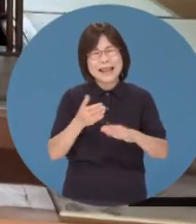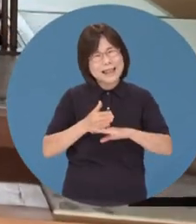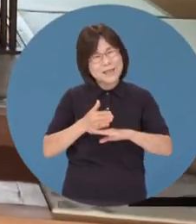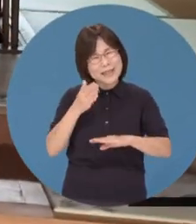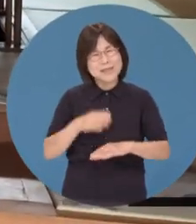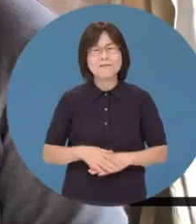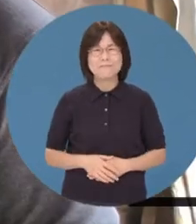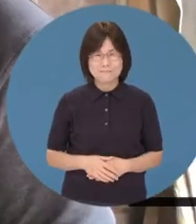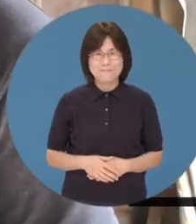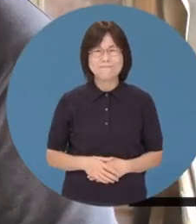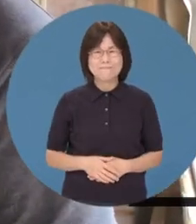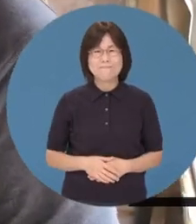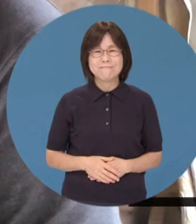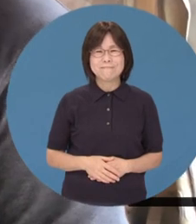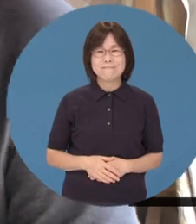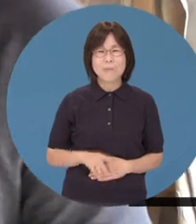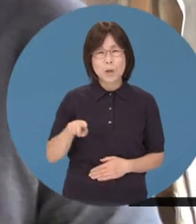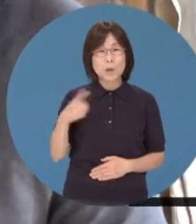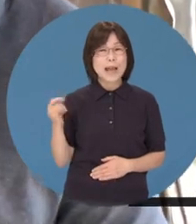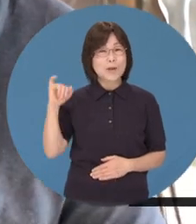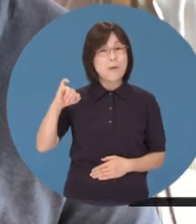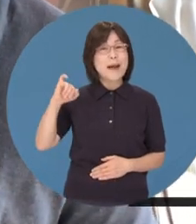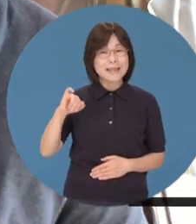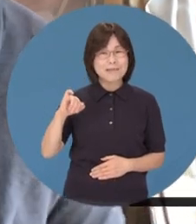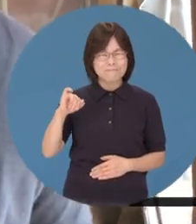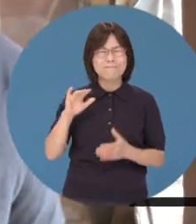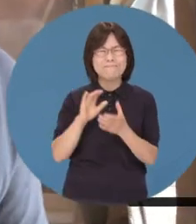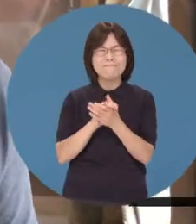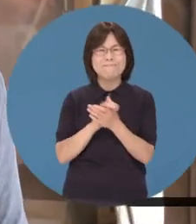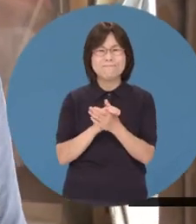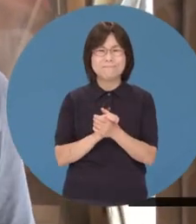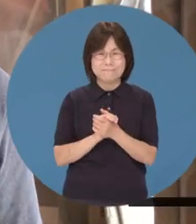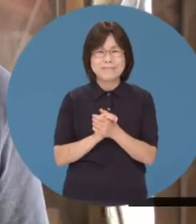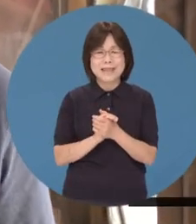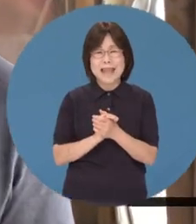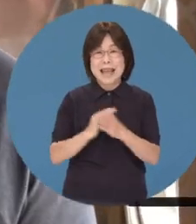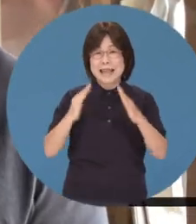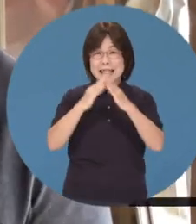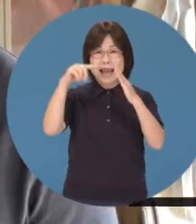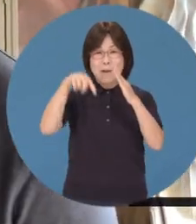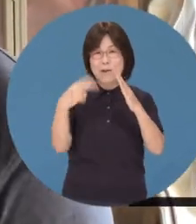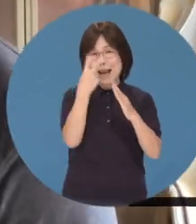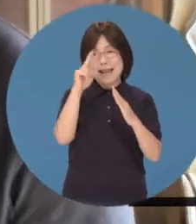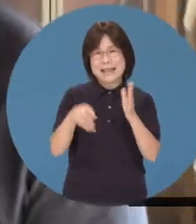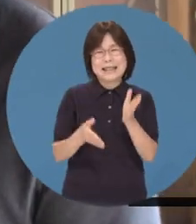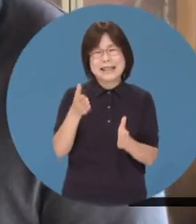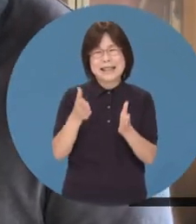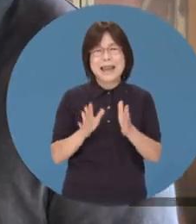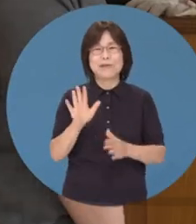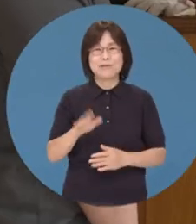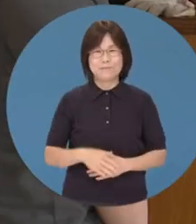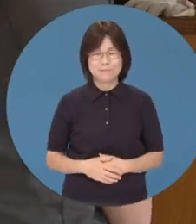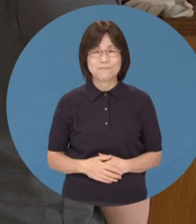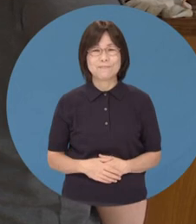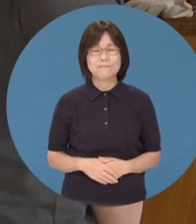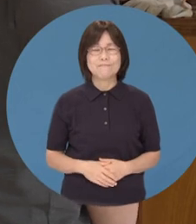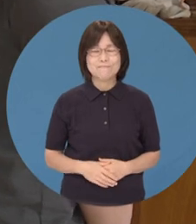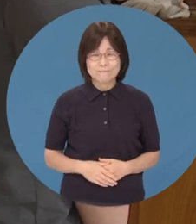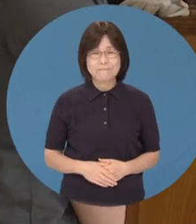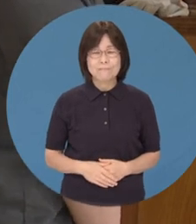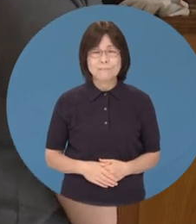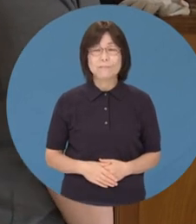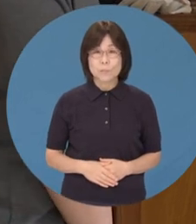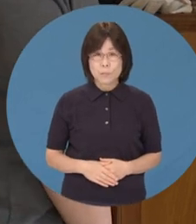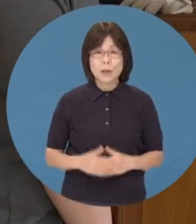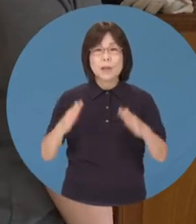後でもらいます、もらいます。 お隣のおばあちゃんが。 そうですね、はい、あそこのおばあちゃんが管理してる。 管理してるんですね。 はい。 家具